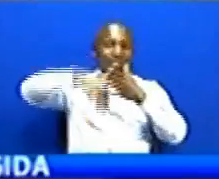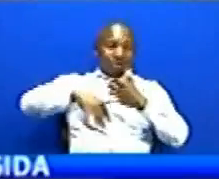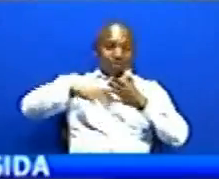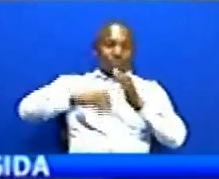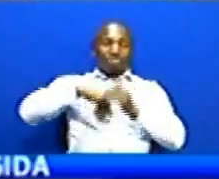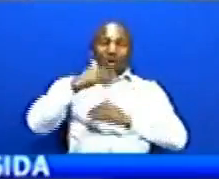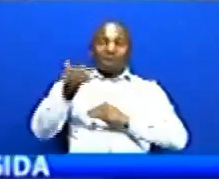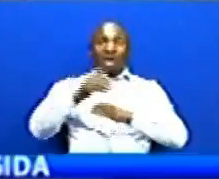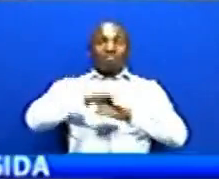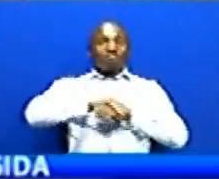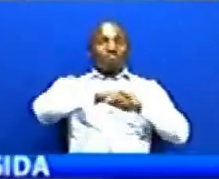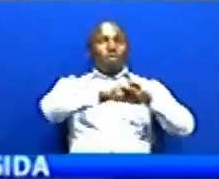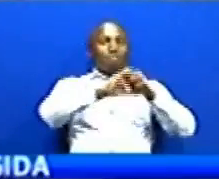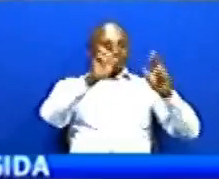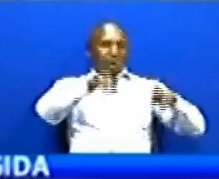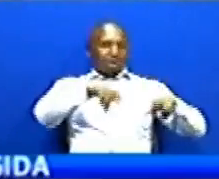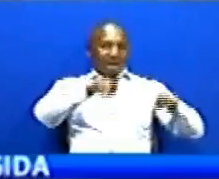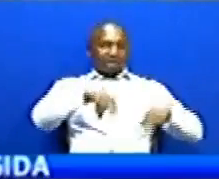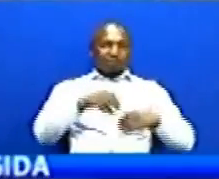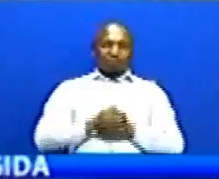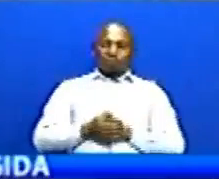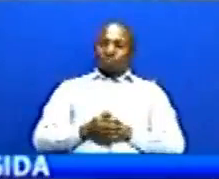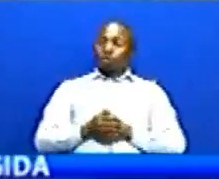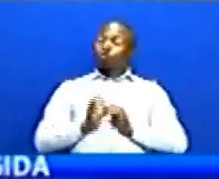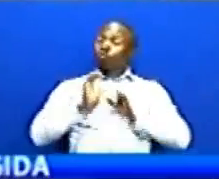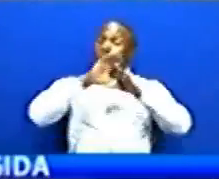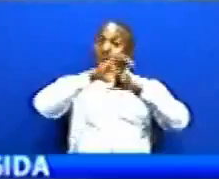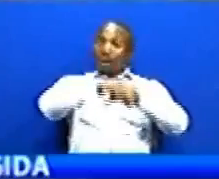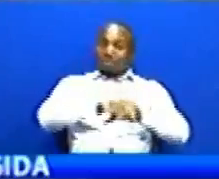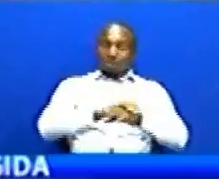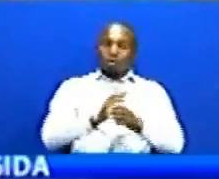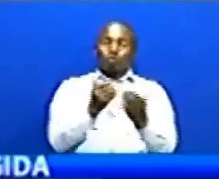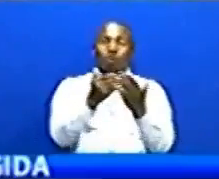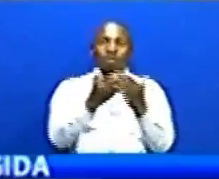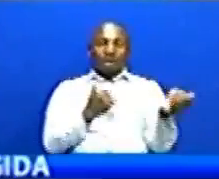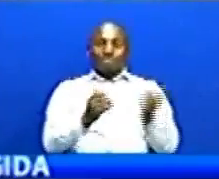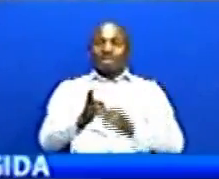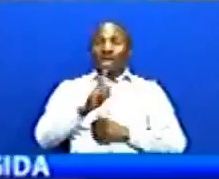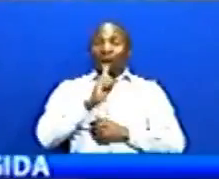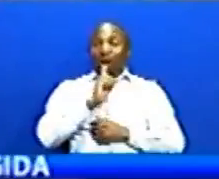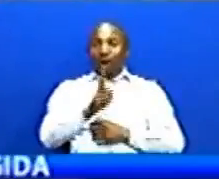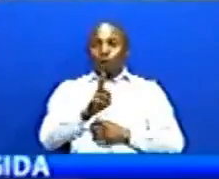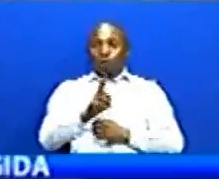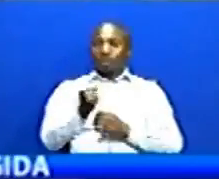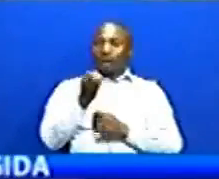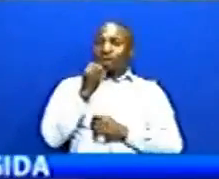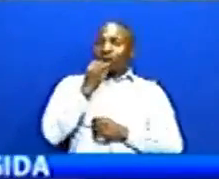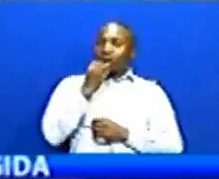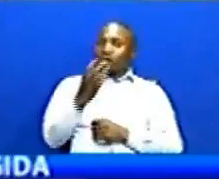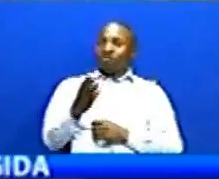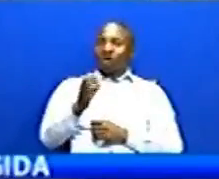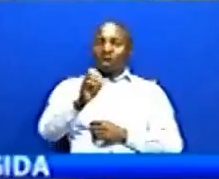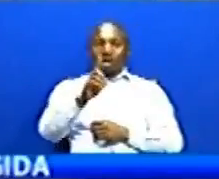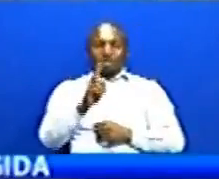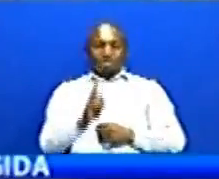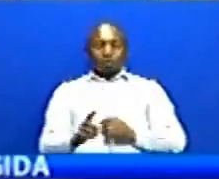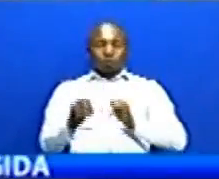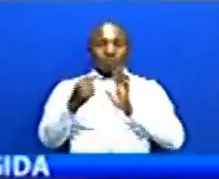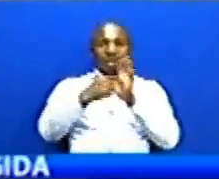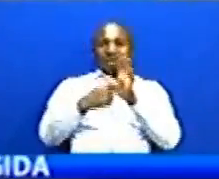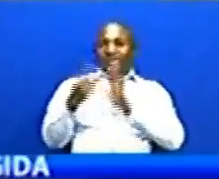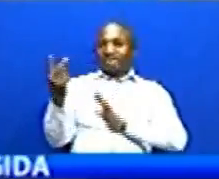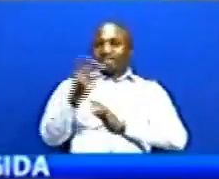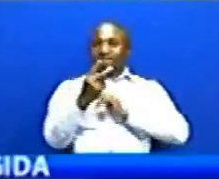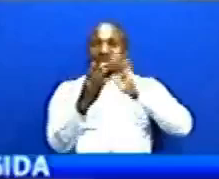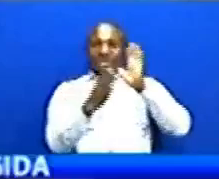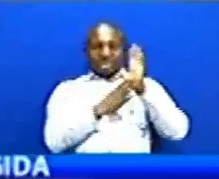atafikishwa mahakamani. Na amekamatwa kutokana na kauli na taarifa tarehe 29